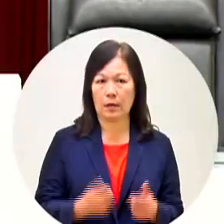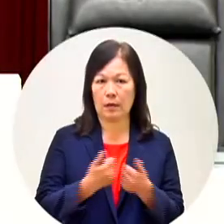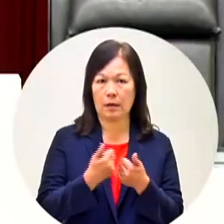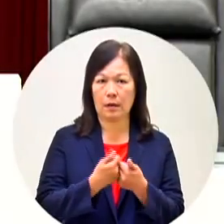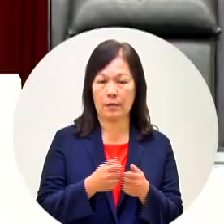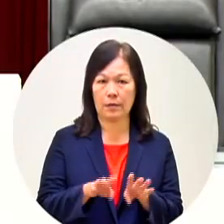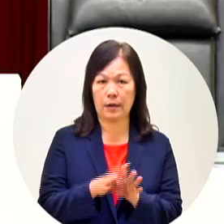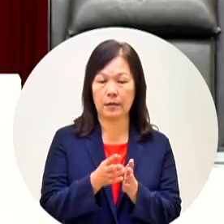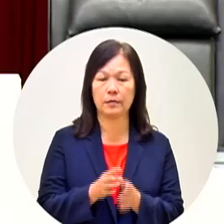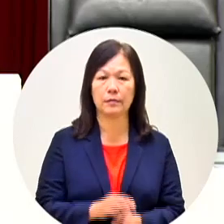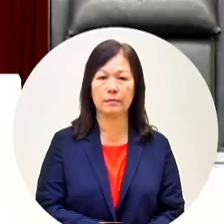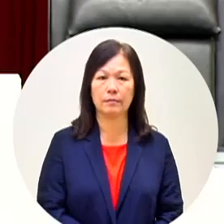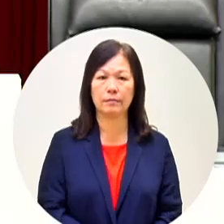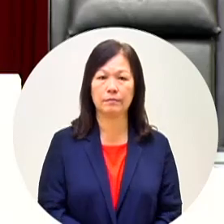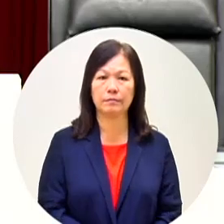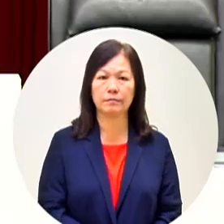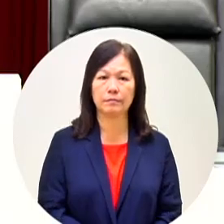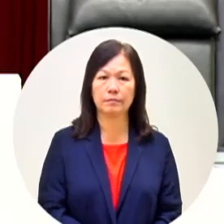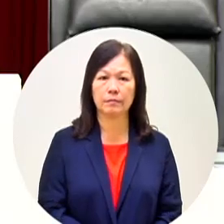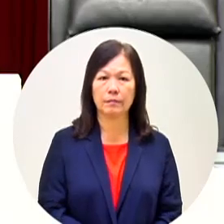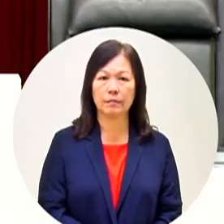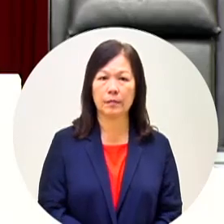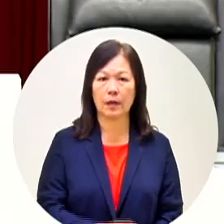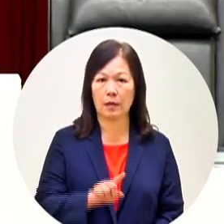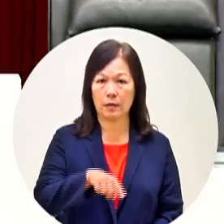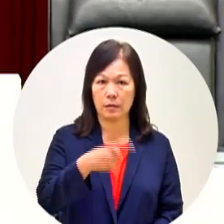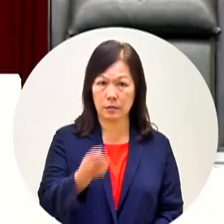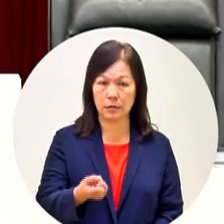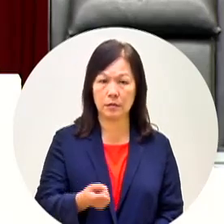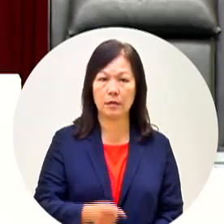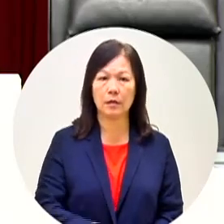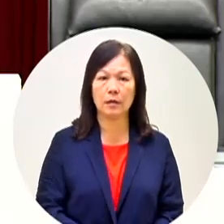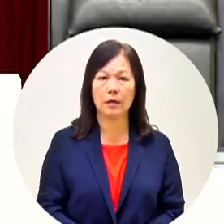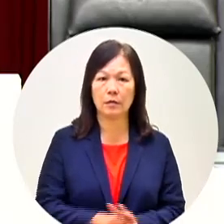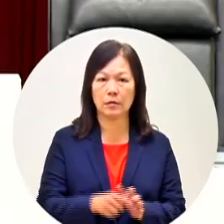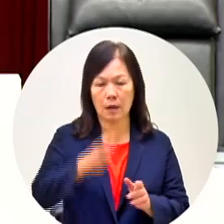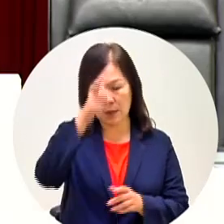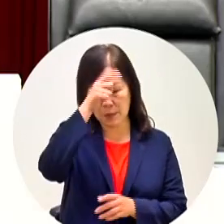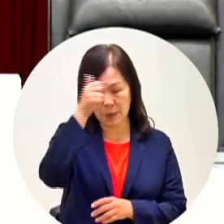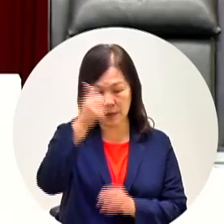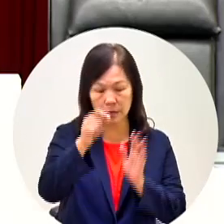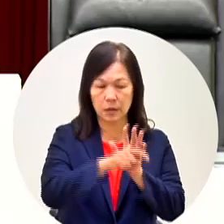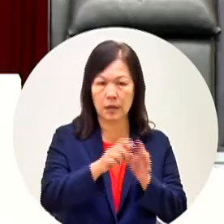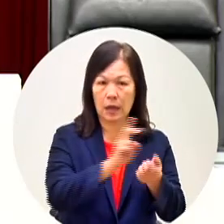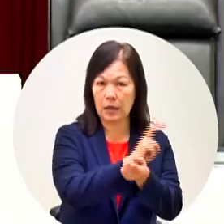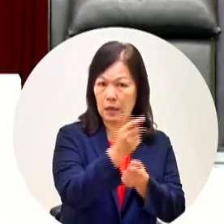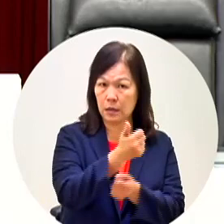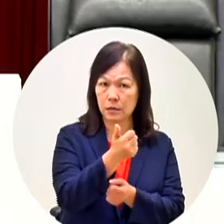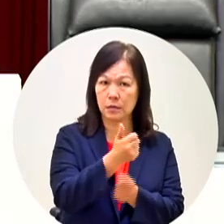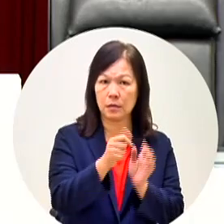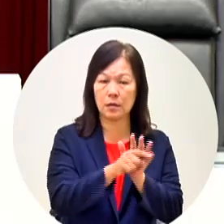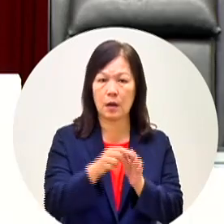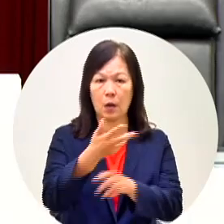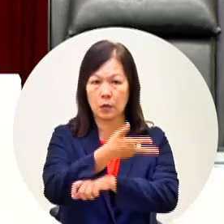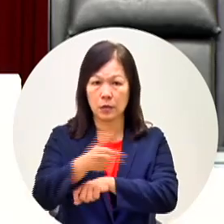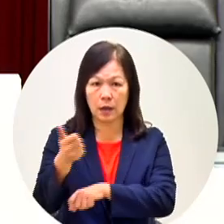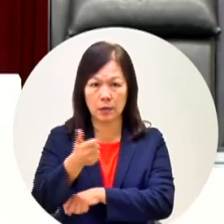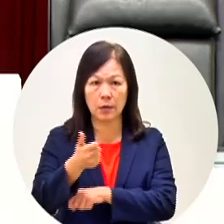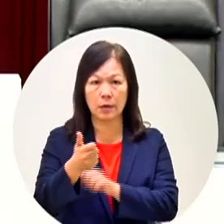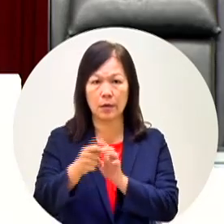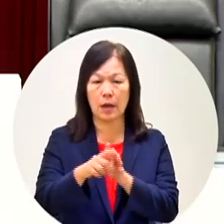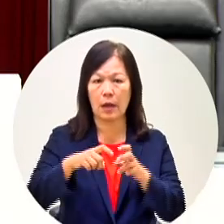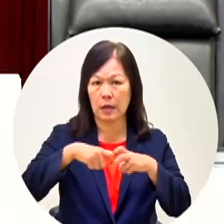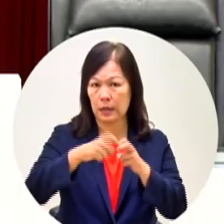啊，接下来，黄文义、林志宏、江瑞宏、李雅慧、郑梦